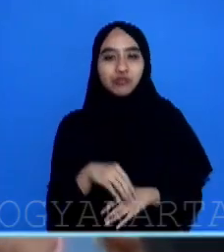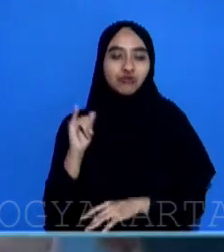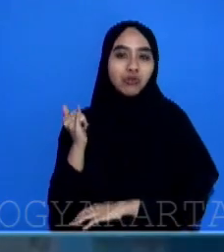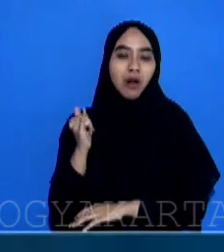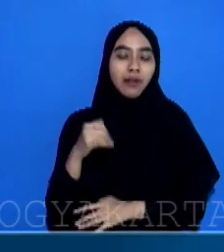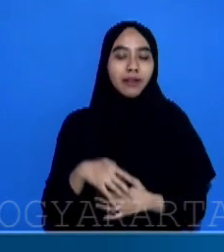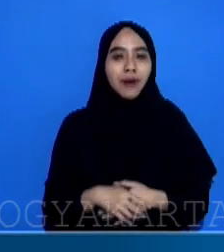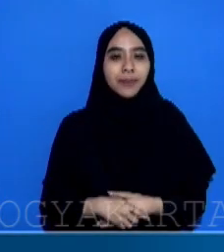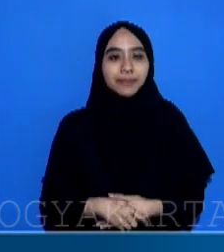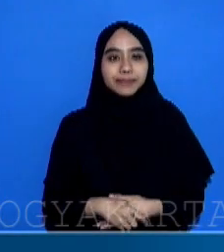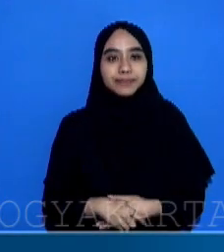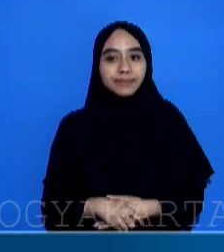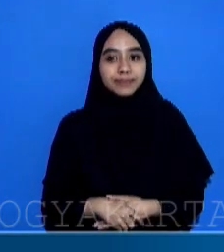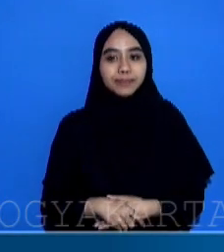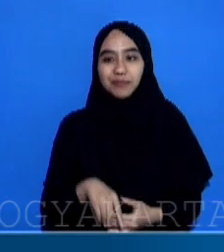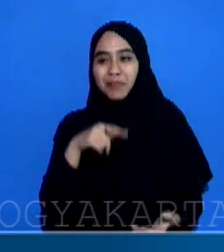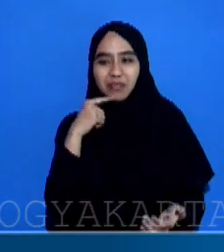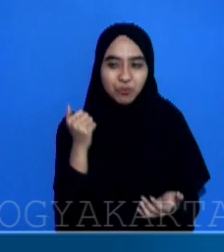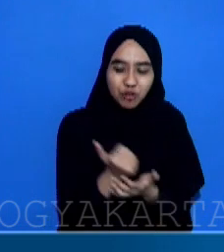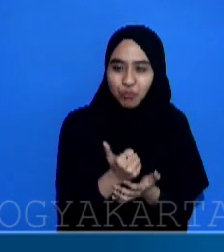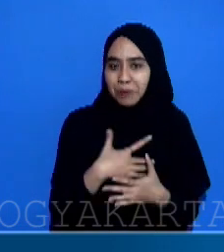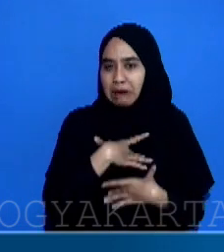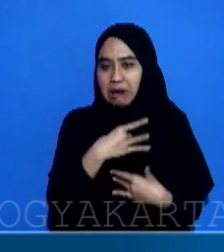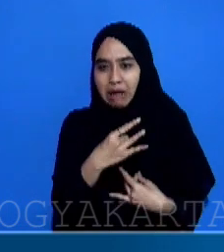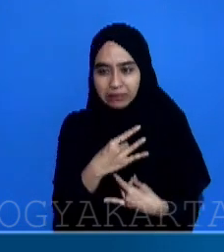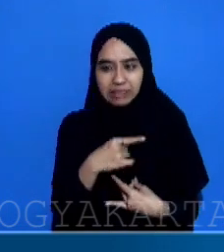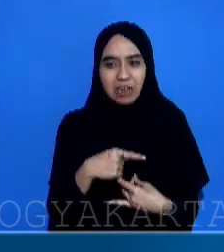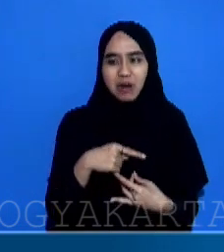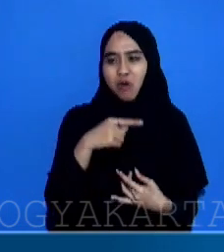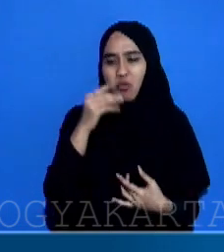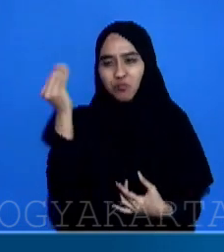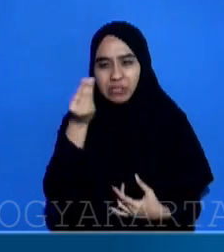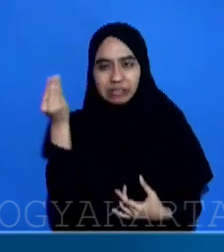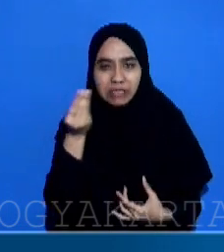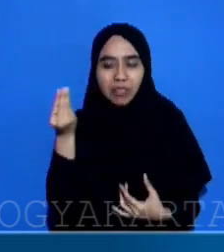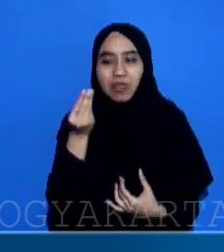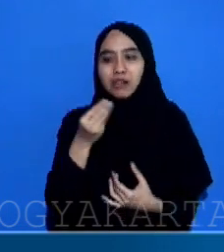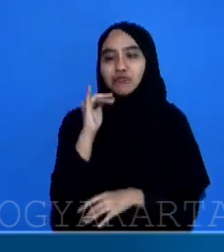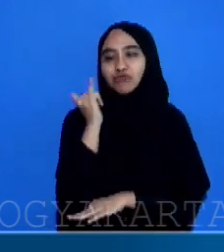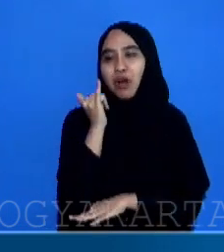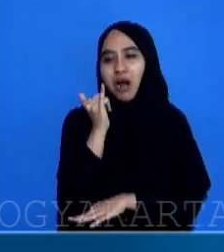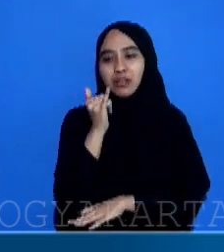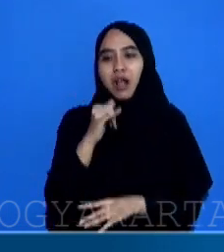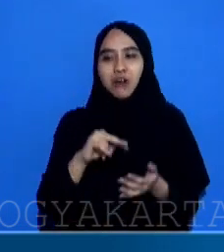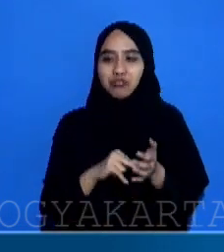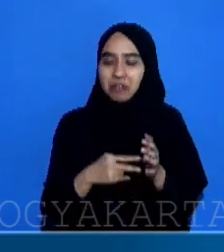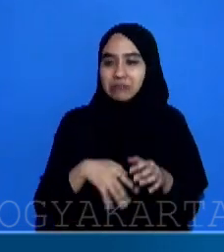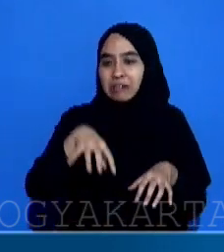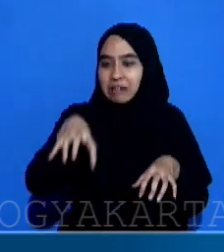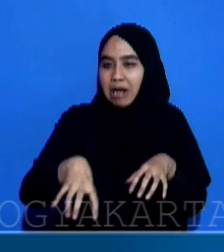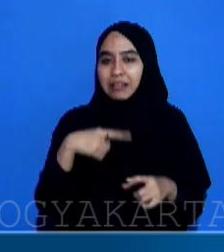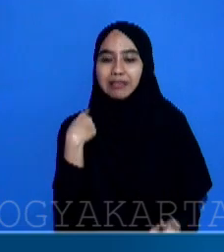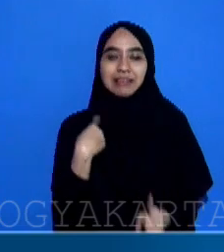yyak ini sangat baik sekali buat wisata yang ada di Daerah Istimewa Yogyakarta artinya tambah lagi